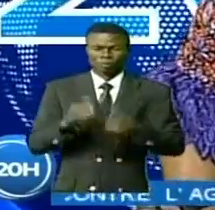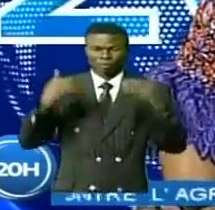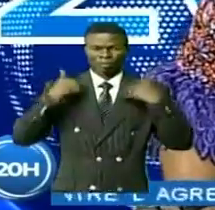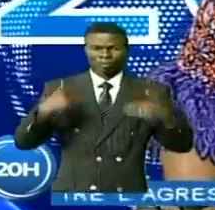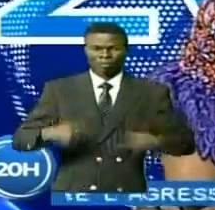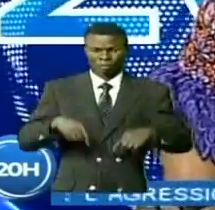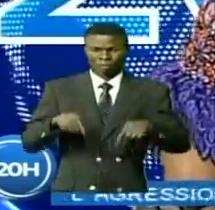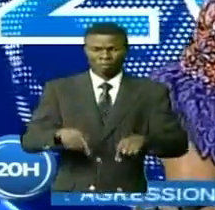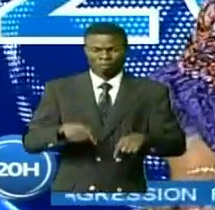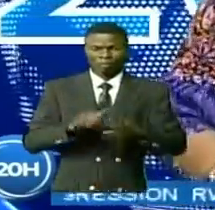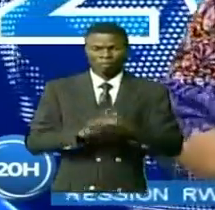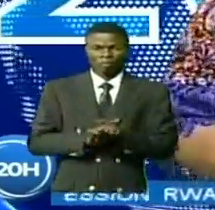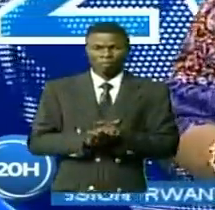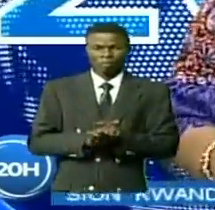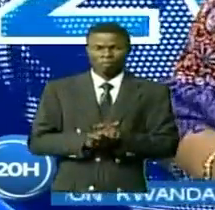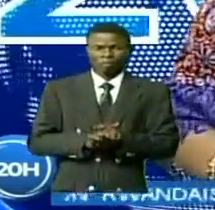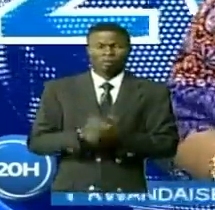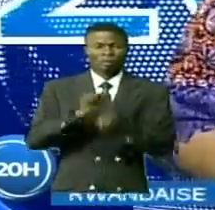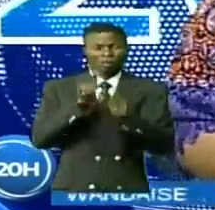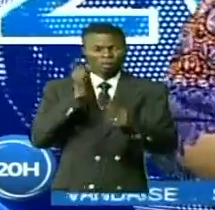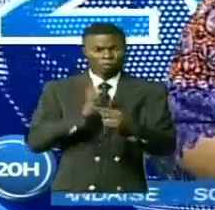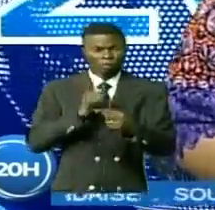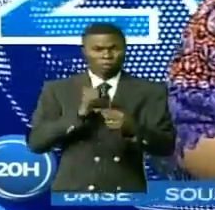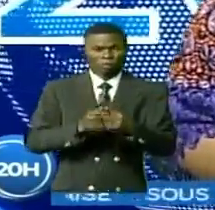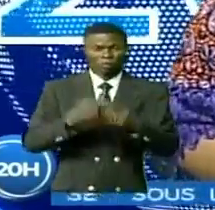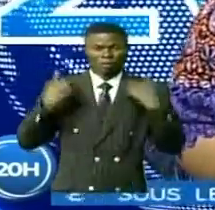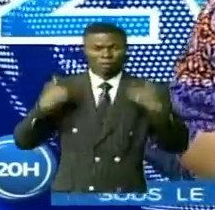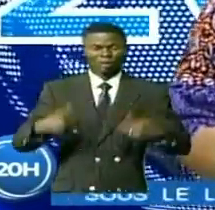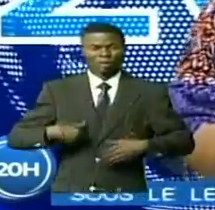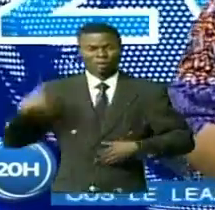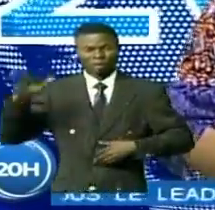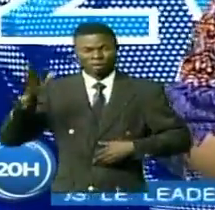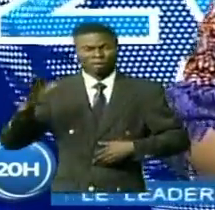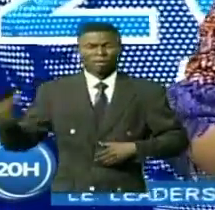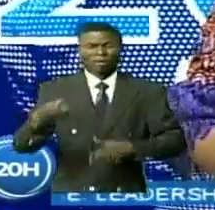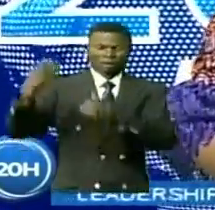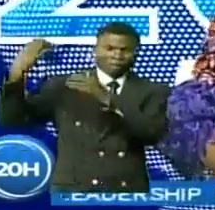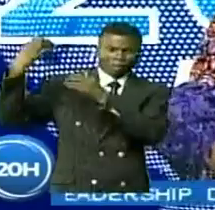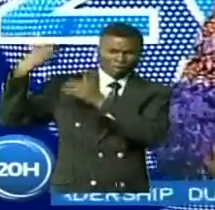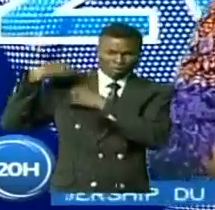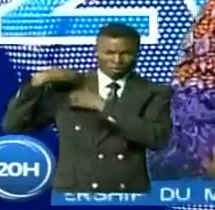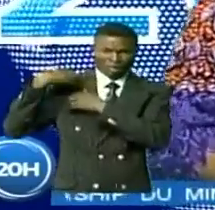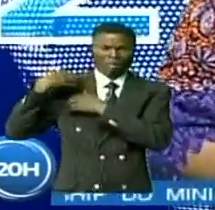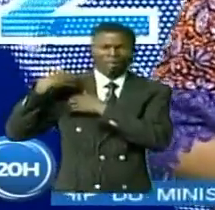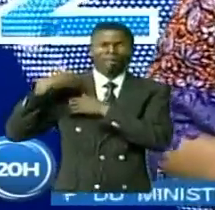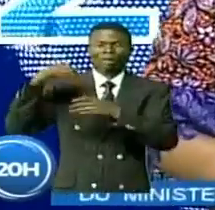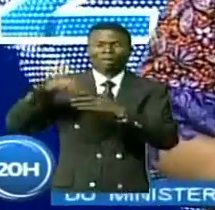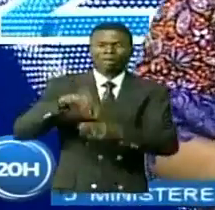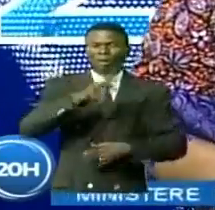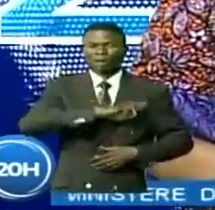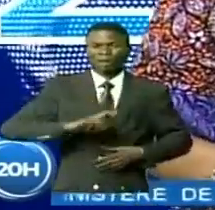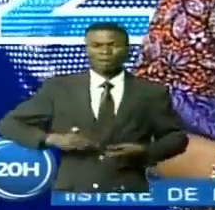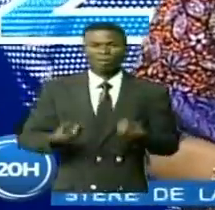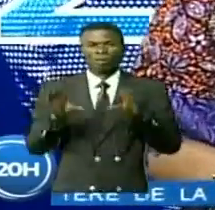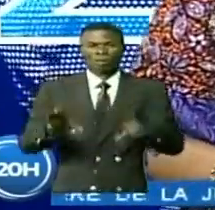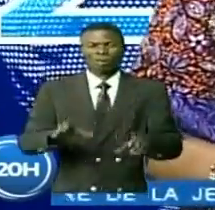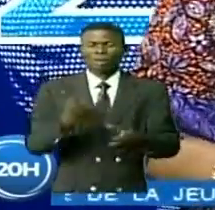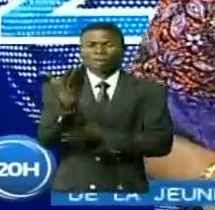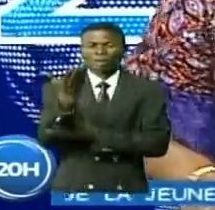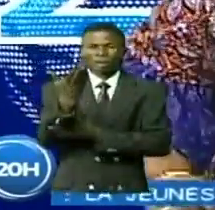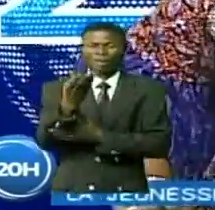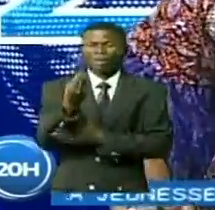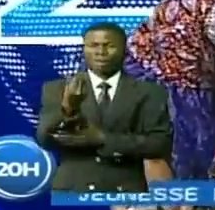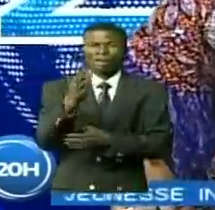présent. L'obésité est un véritable problème de santé publique et sa prise en charge sanitaire en République démocratique du Congo nécessite des